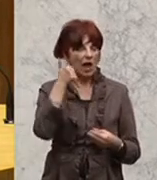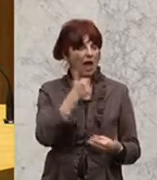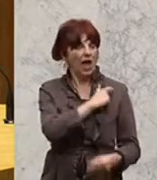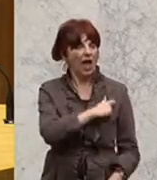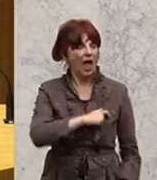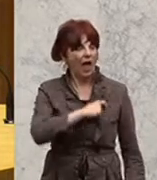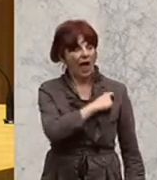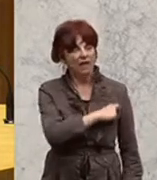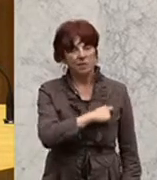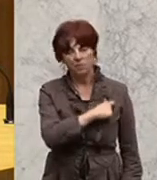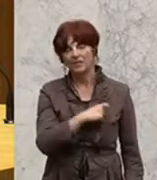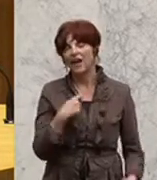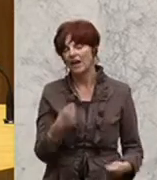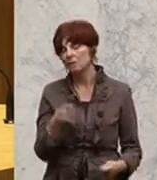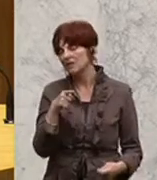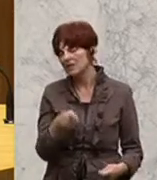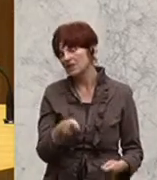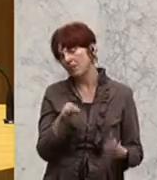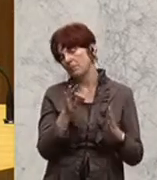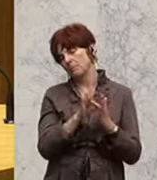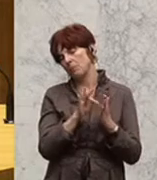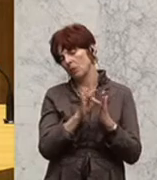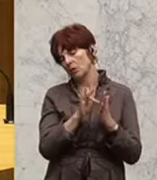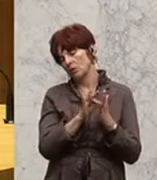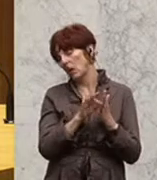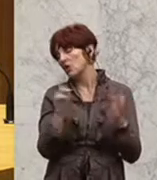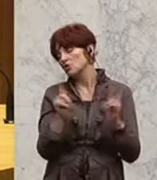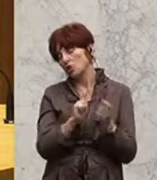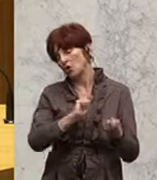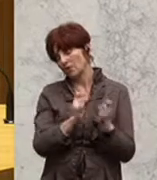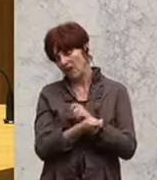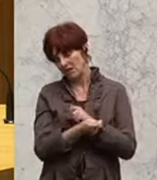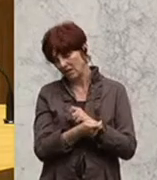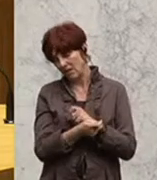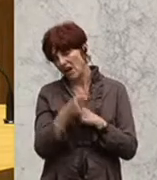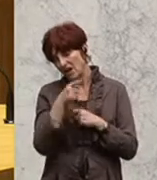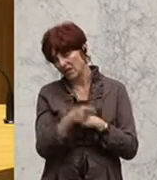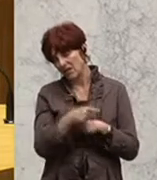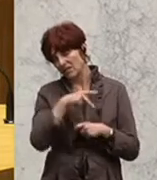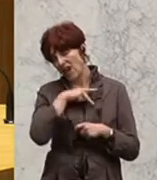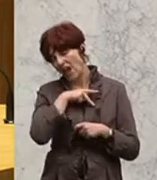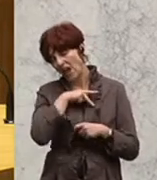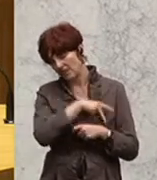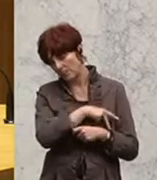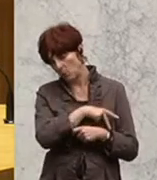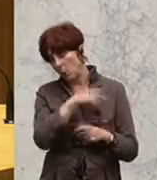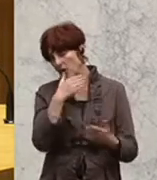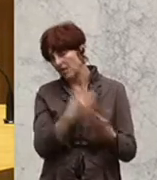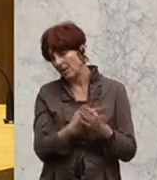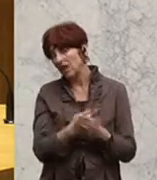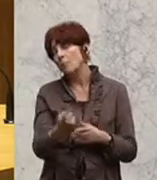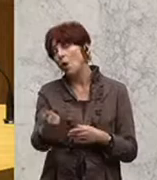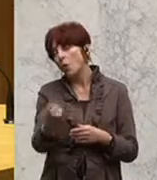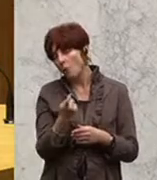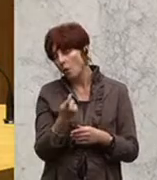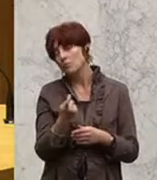diese Punkte nicht durchgesetzt werden. Und das ist die Sozialdemokratie. Daher suche ich am kommenden Sonntag in SPÖ die Sozialdemokratie